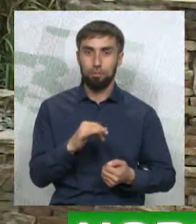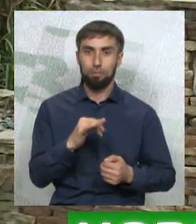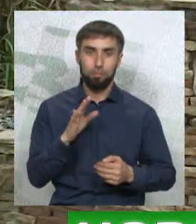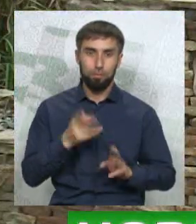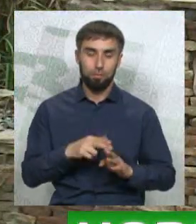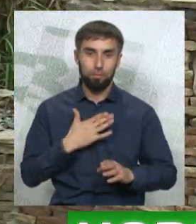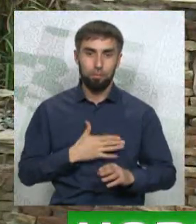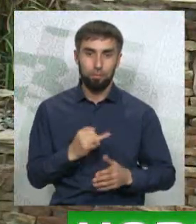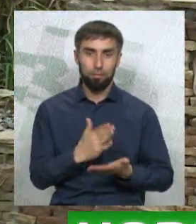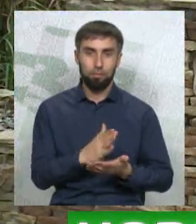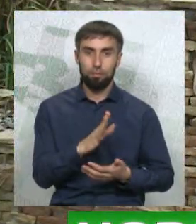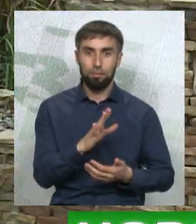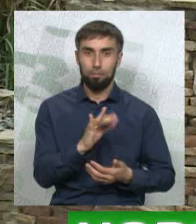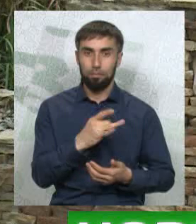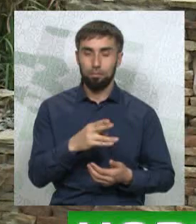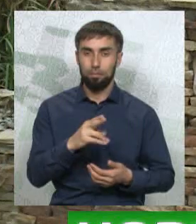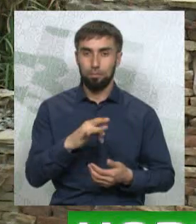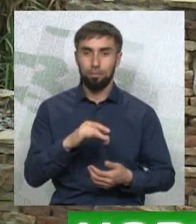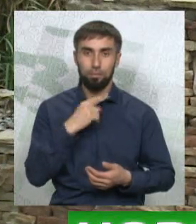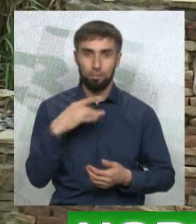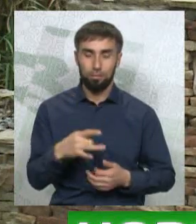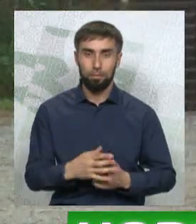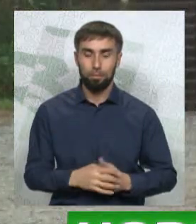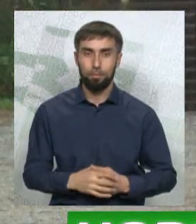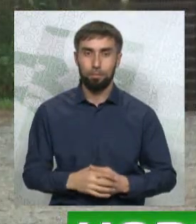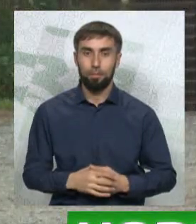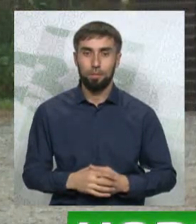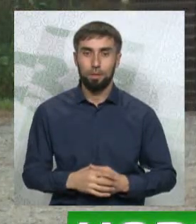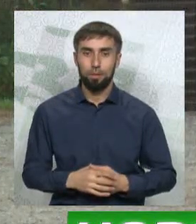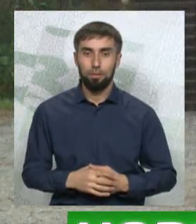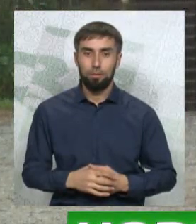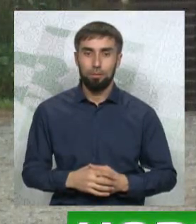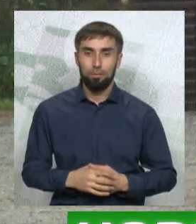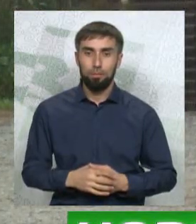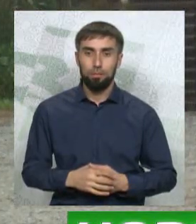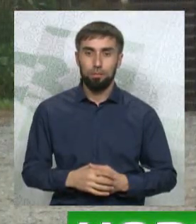становятся визитной карточкой ингушетии идриса жив умар газдиев новости 24